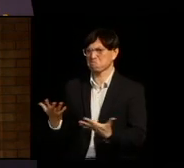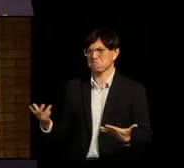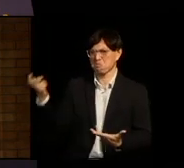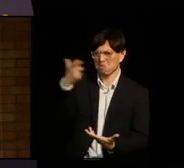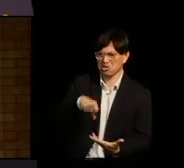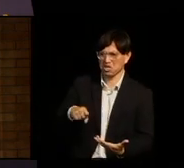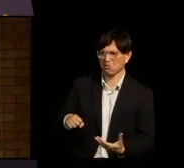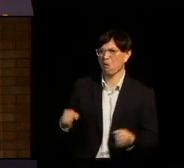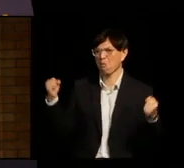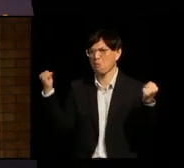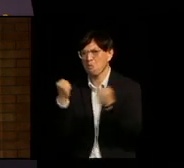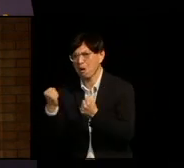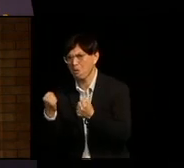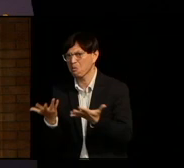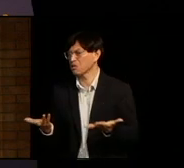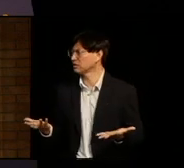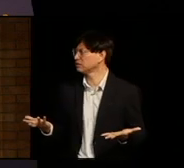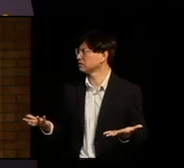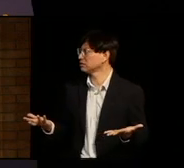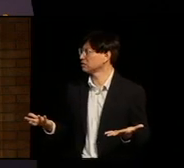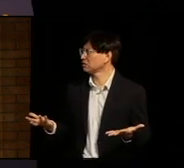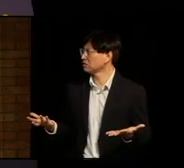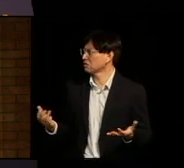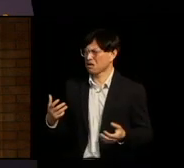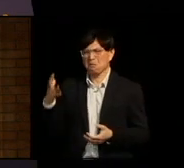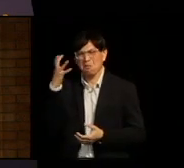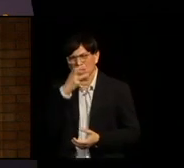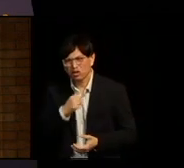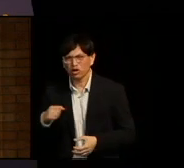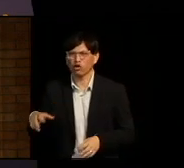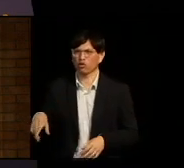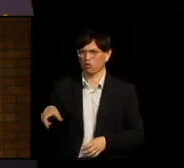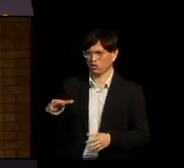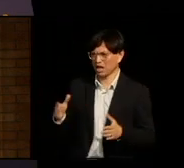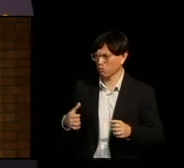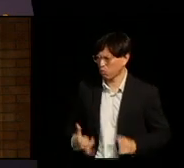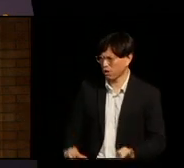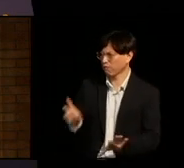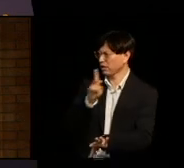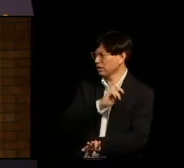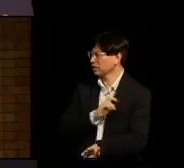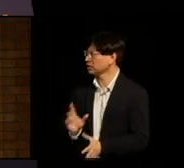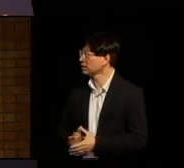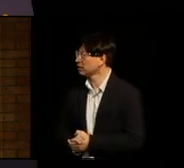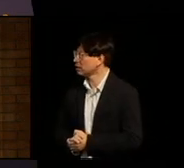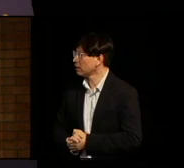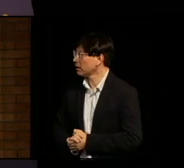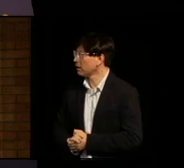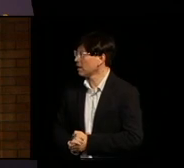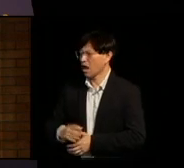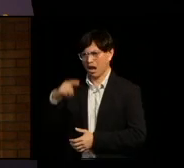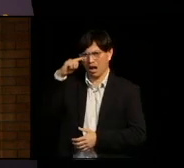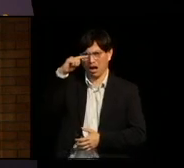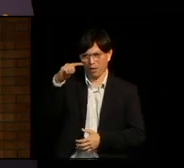timore non si sentono hanno paura che disturbino i propri figli e quindi diciamo che la prima forma